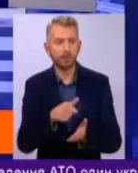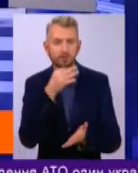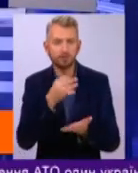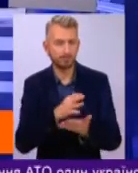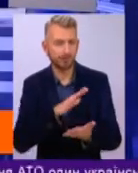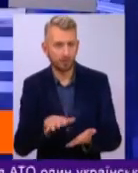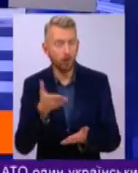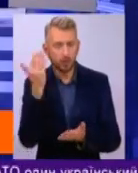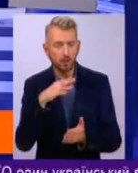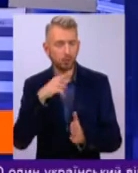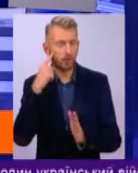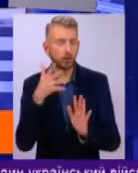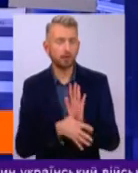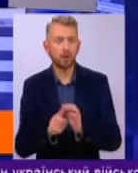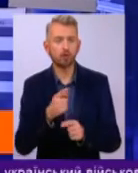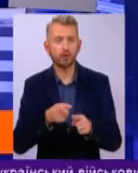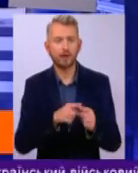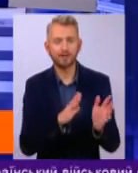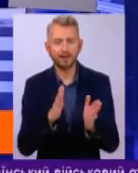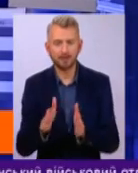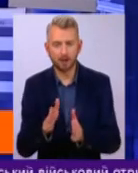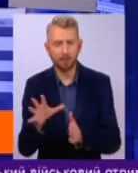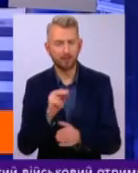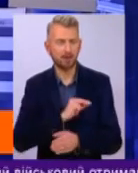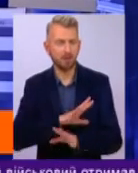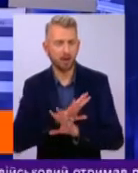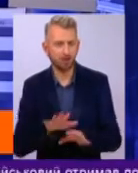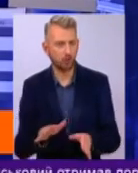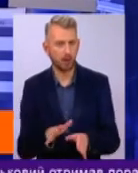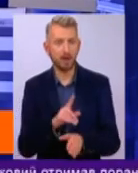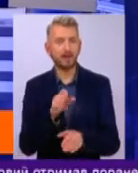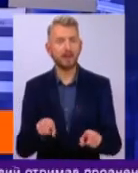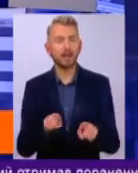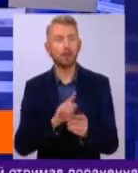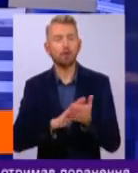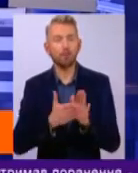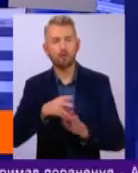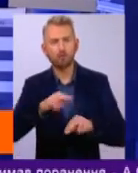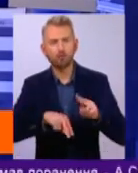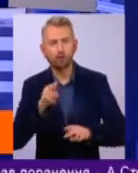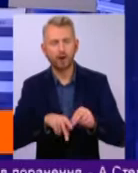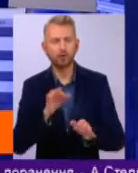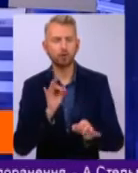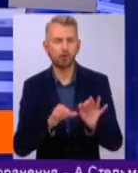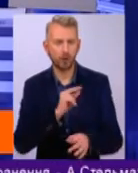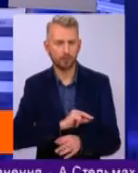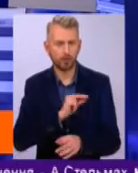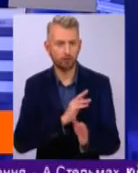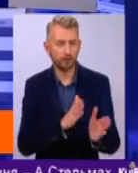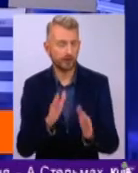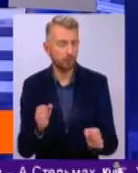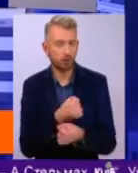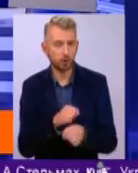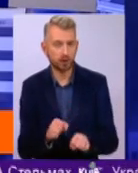відповідальність, тоді вже було зрозуміло, що ця система, вона все не функціонує, не працює. За таких умов побудувати нормально функціонуючу систему